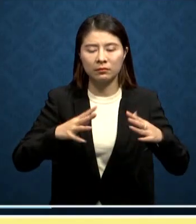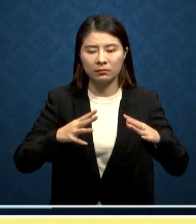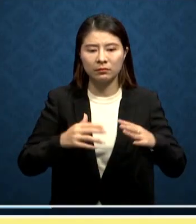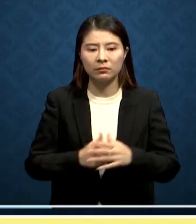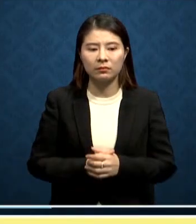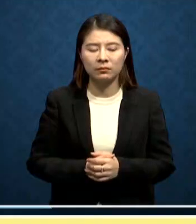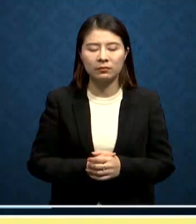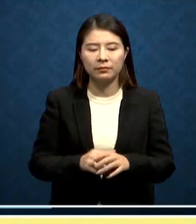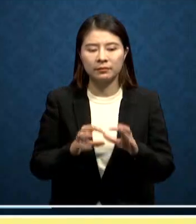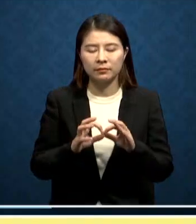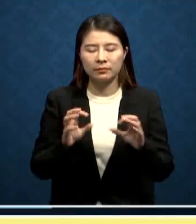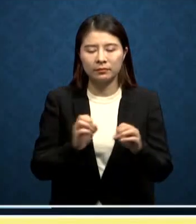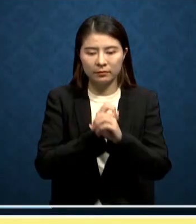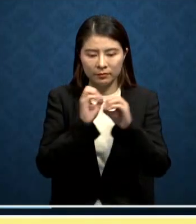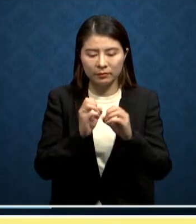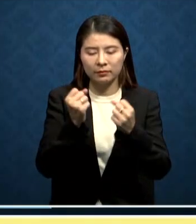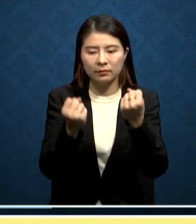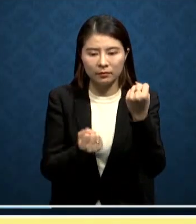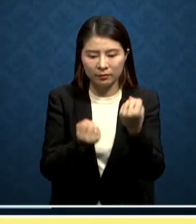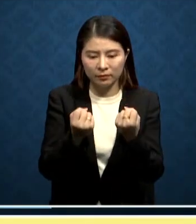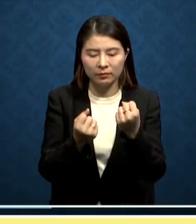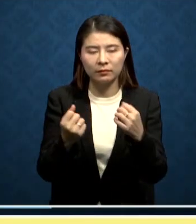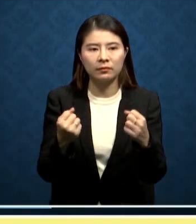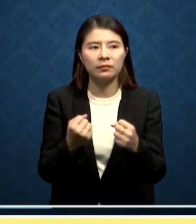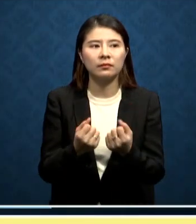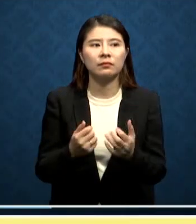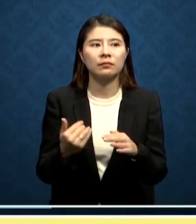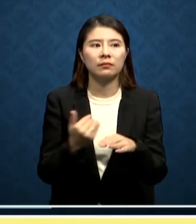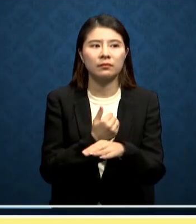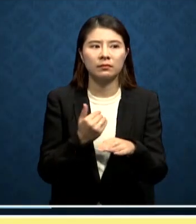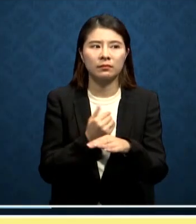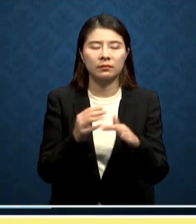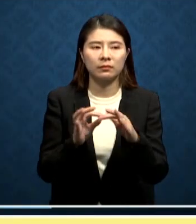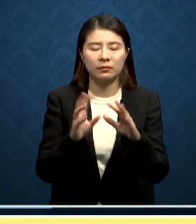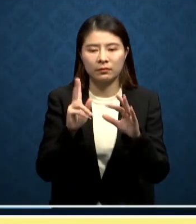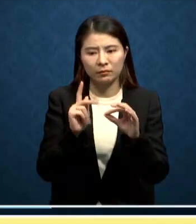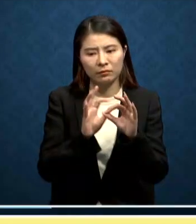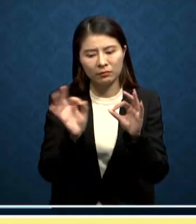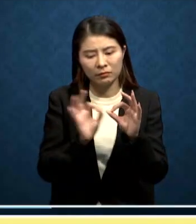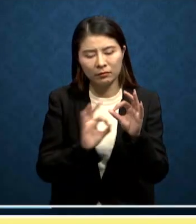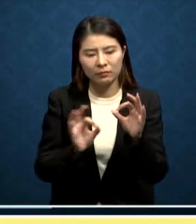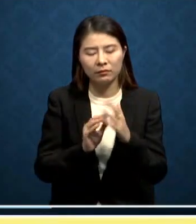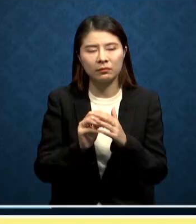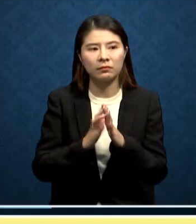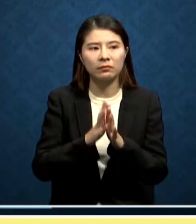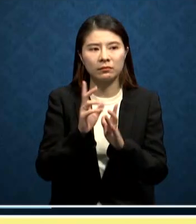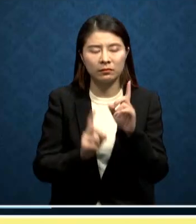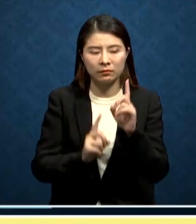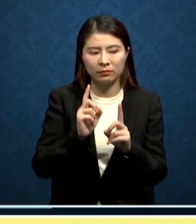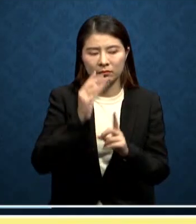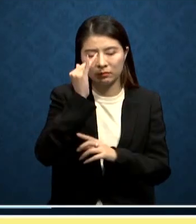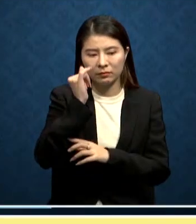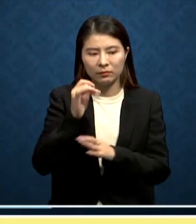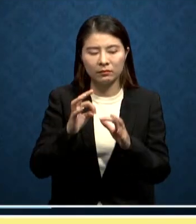ของความปลอดภัยใช้รถถนนท่านต้องไปหาข้อมูลมาให้ได้ว่าไอ้สถิติเี่มันเกิดขึ้นเพราะอะไรเอ่อ